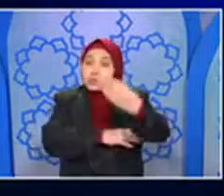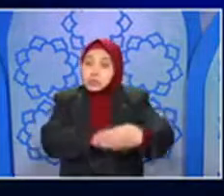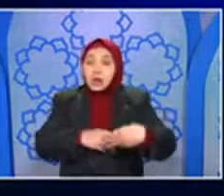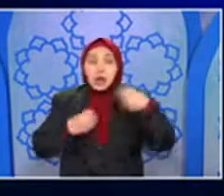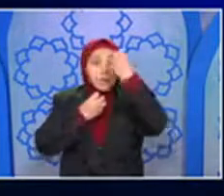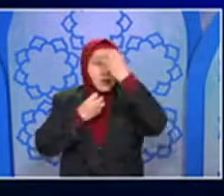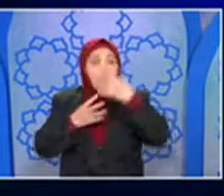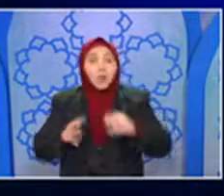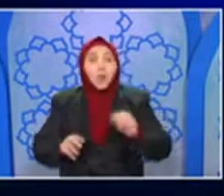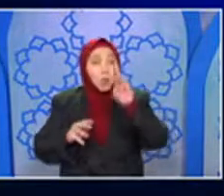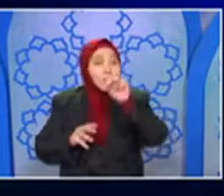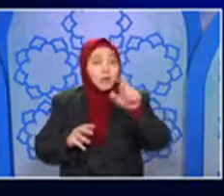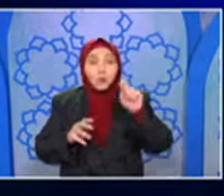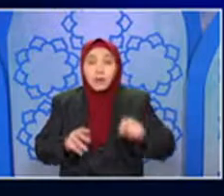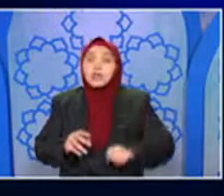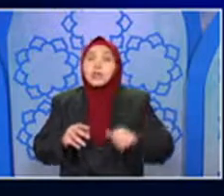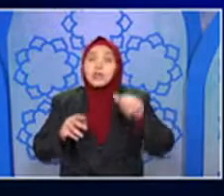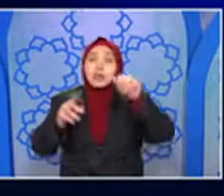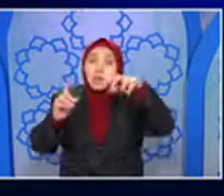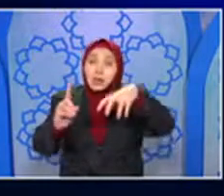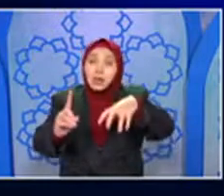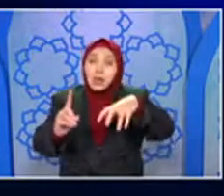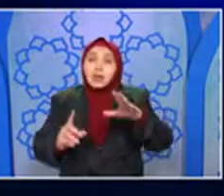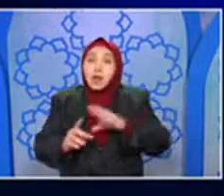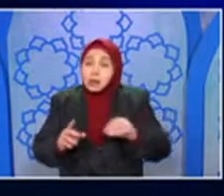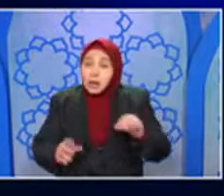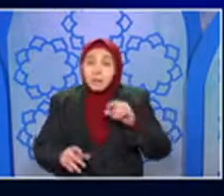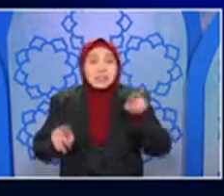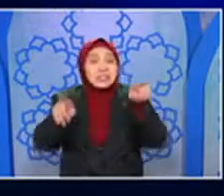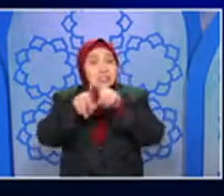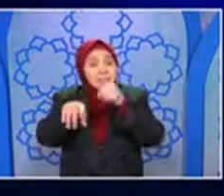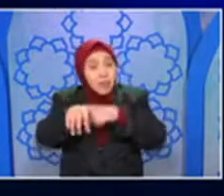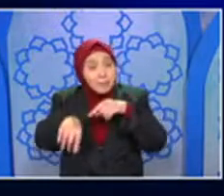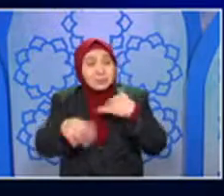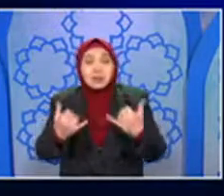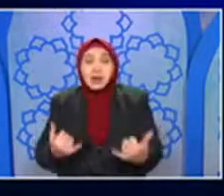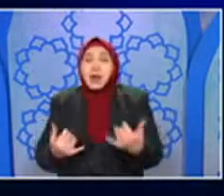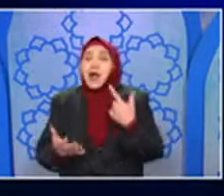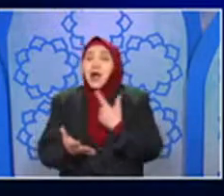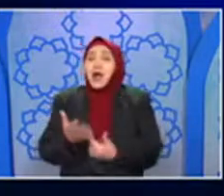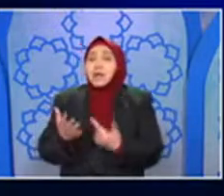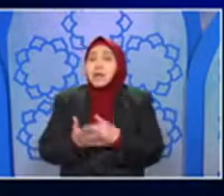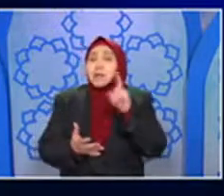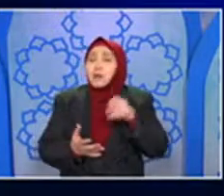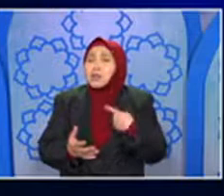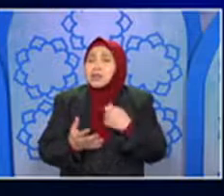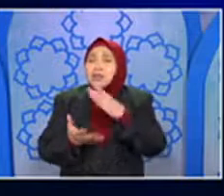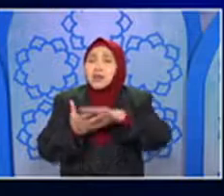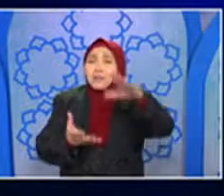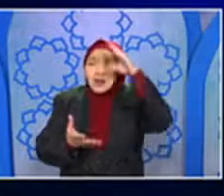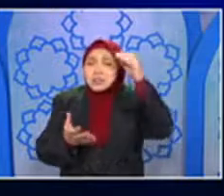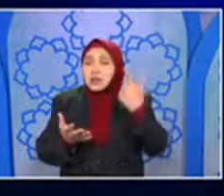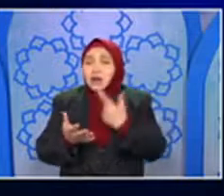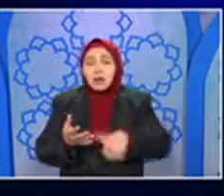di Madinatul Munawwarah. Itu yang lepas. Tetapi dalam masa yang sama pada waktu ini, apakah yang perlu kita ambil pelajaran? Allah